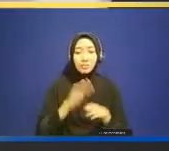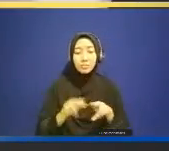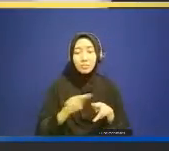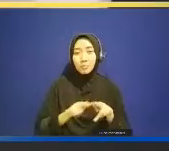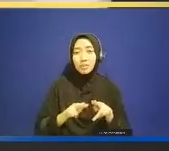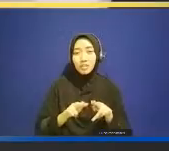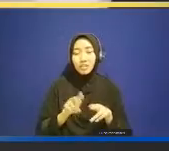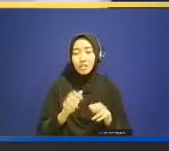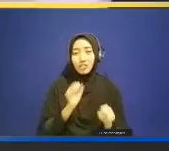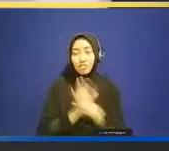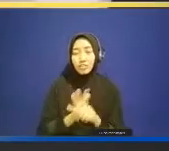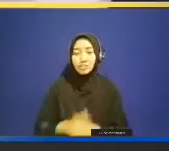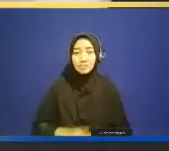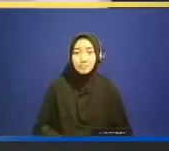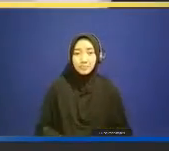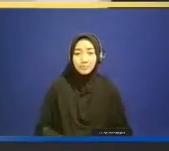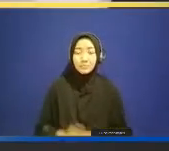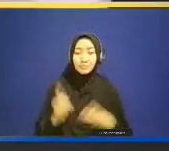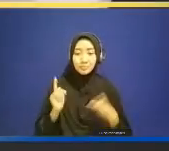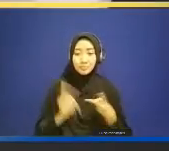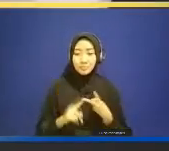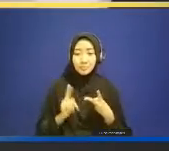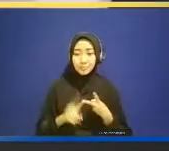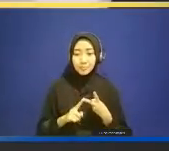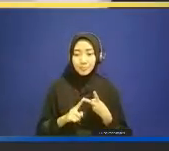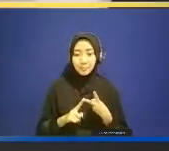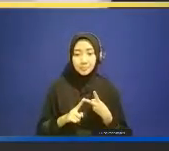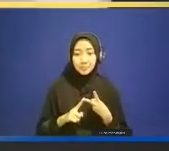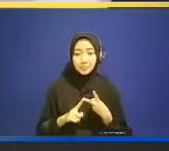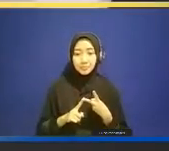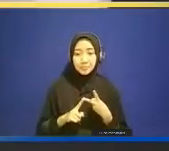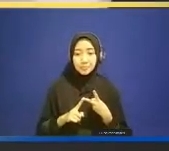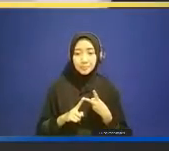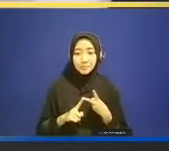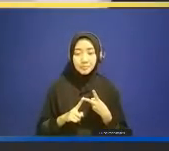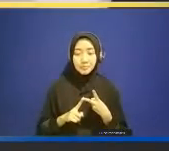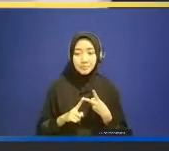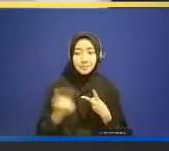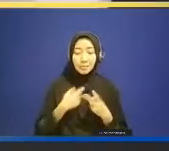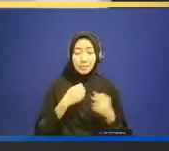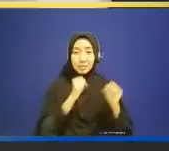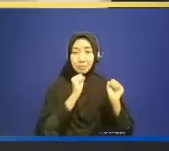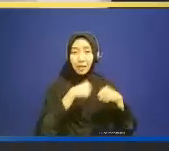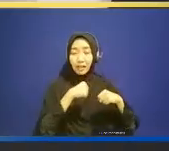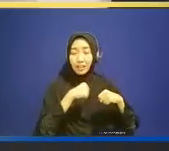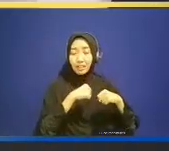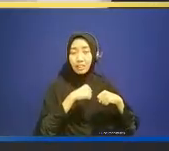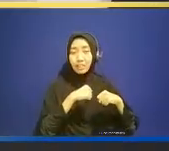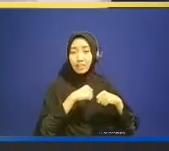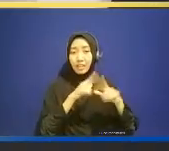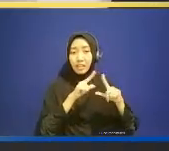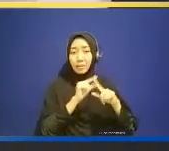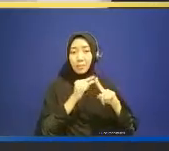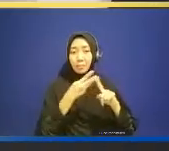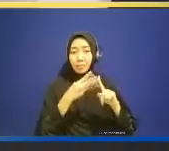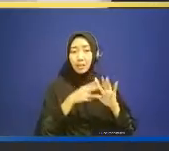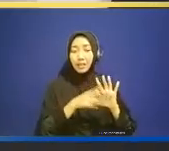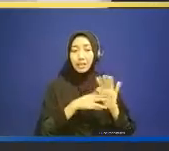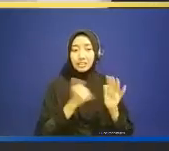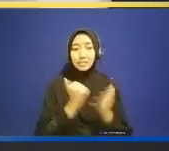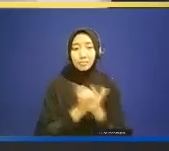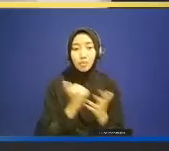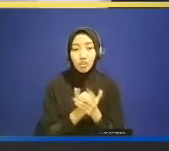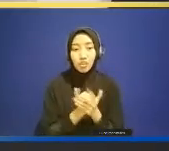oke yang kedua Om kami sepakat bahwa APBN ini kan sebenarnya